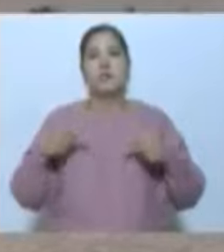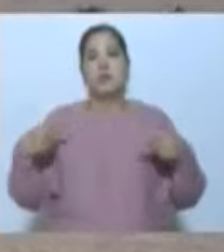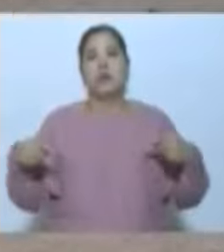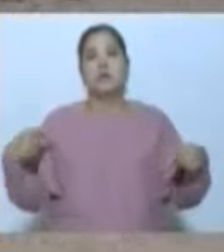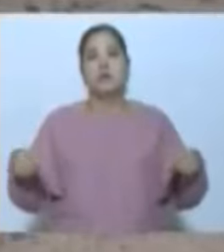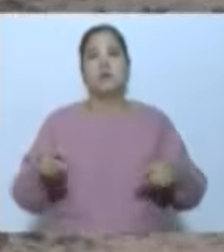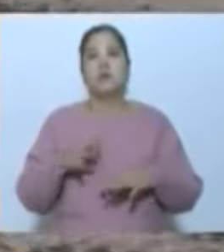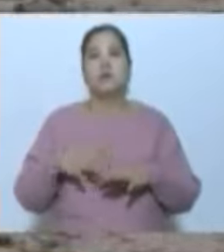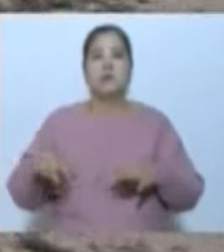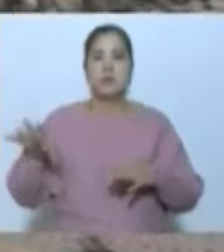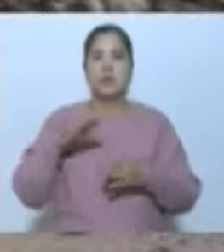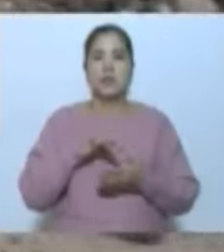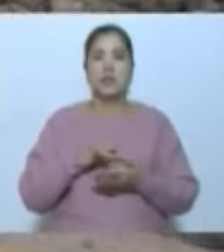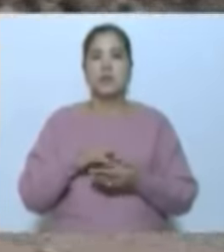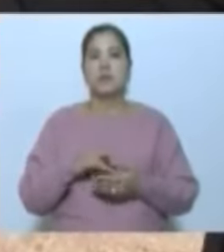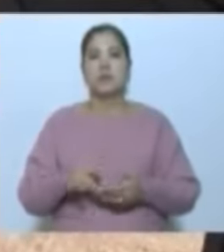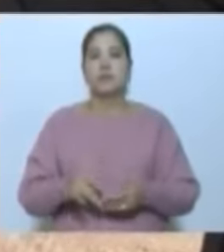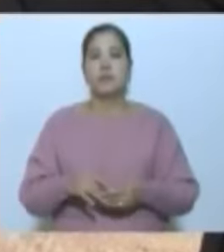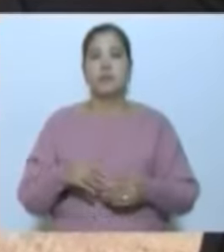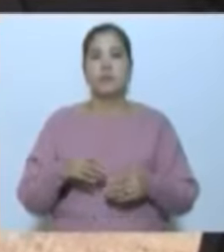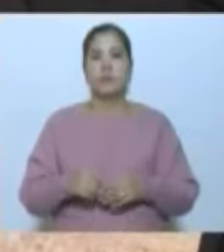селу месторождение.